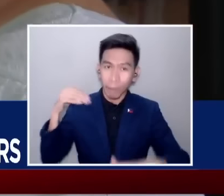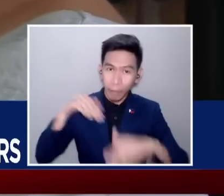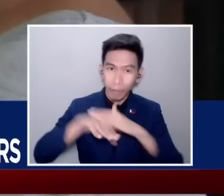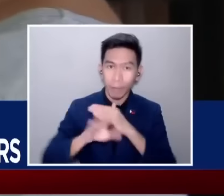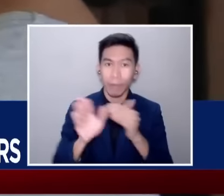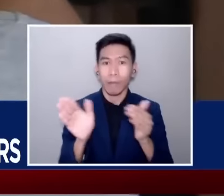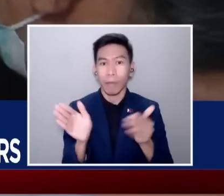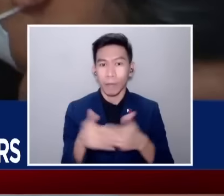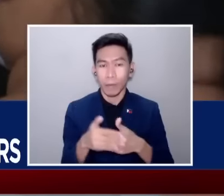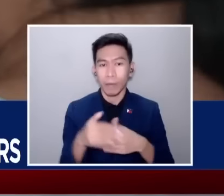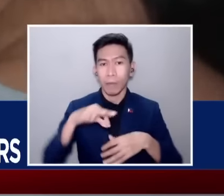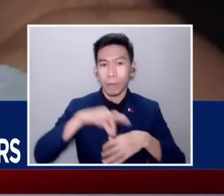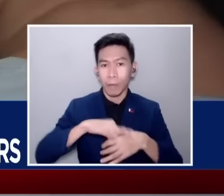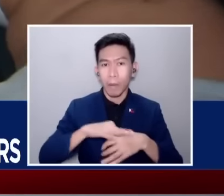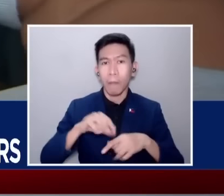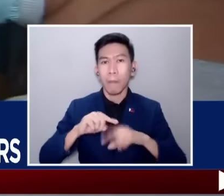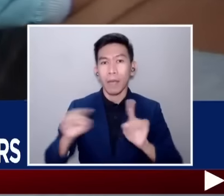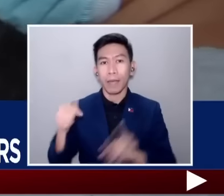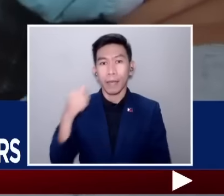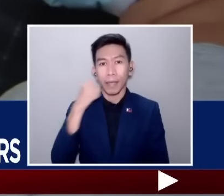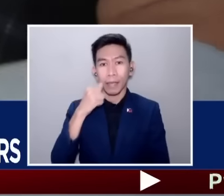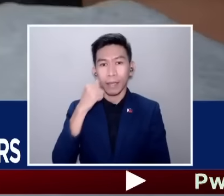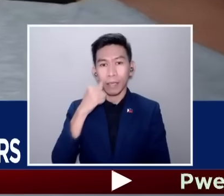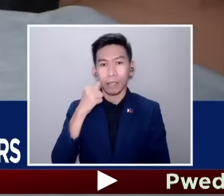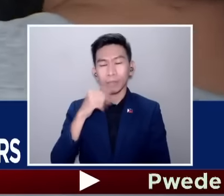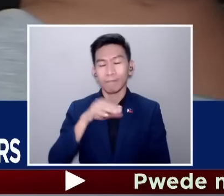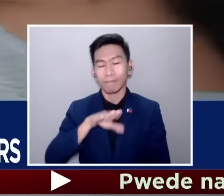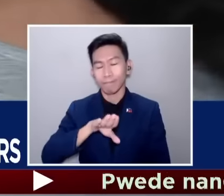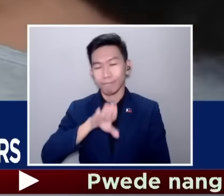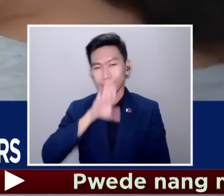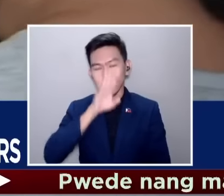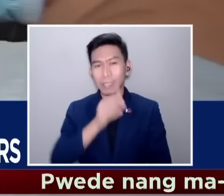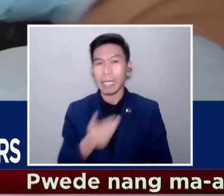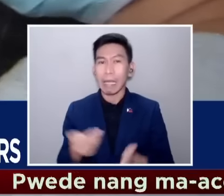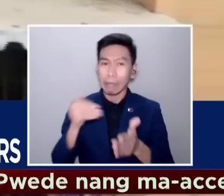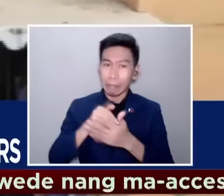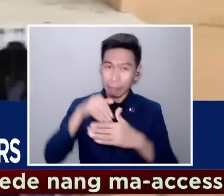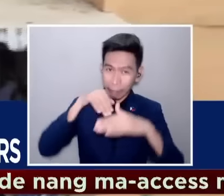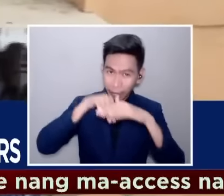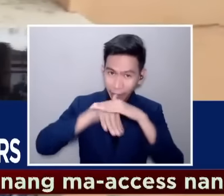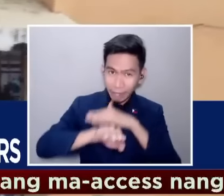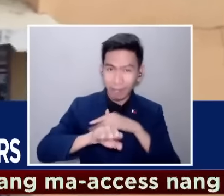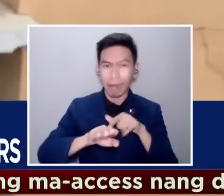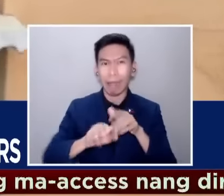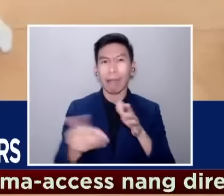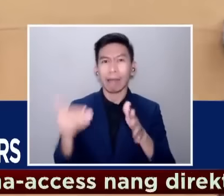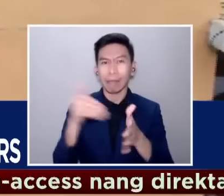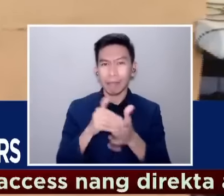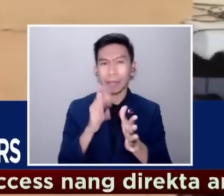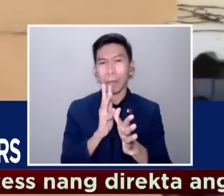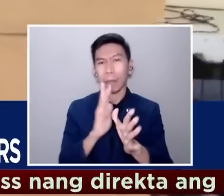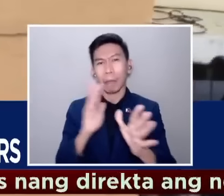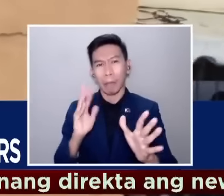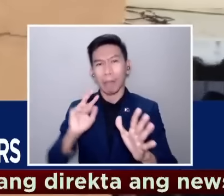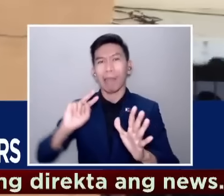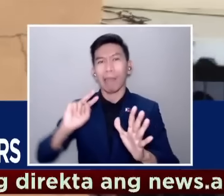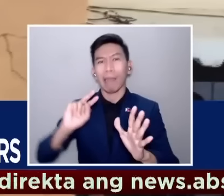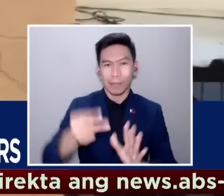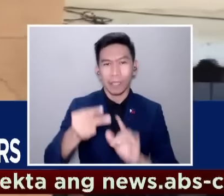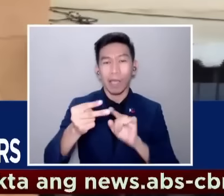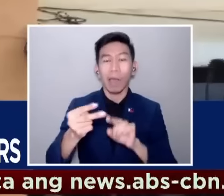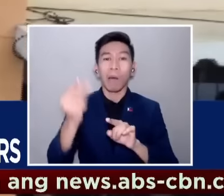Gemma pagpasok dahil panibagong pila na naman ang bumungad sa kanya. Sira pala kasi ang VCM sa